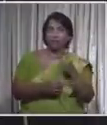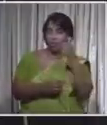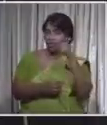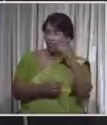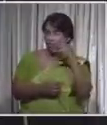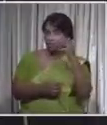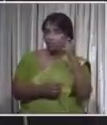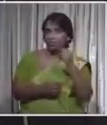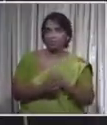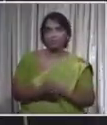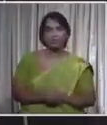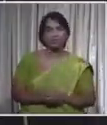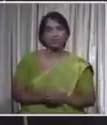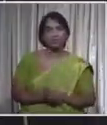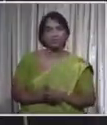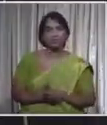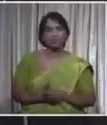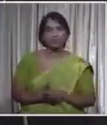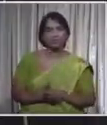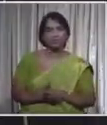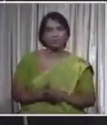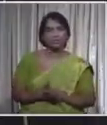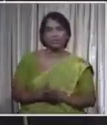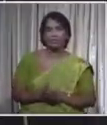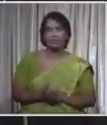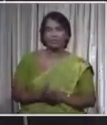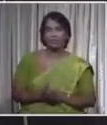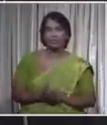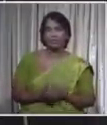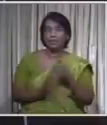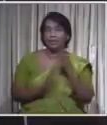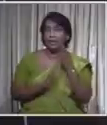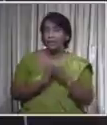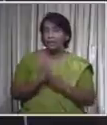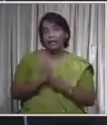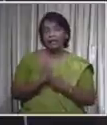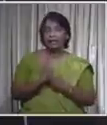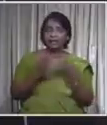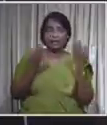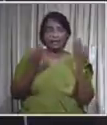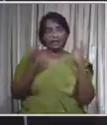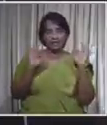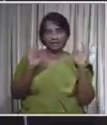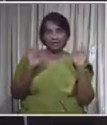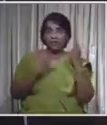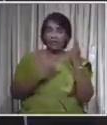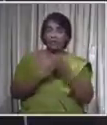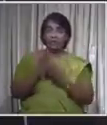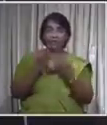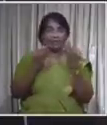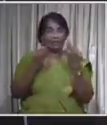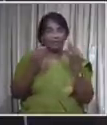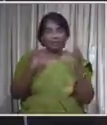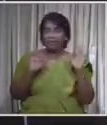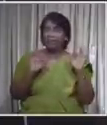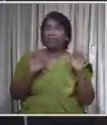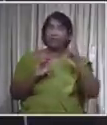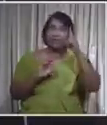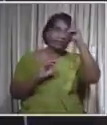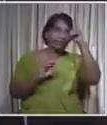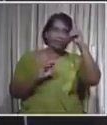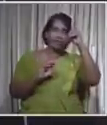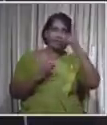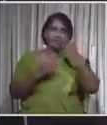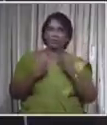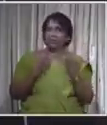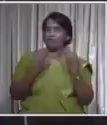තියාගන්න. මේවා මේ නීතියෙන් බේරෙයි. නීතියෙන් බේරුවට දිව්‍යන් වහන්සේගෙන්